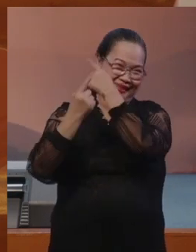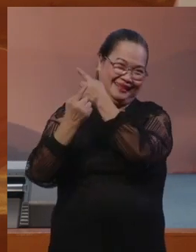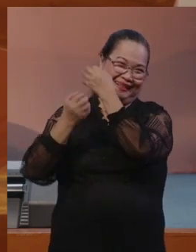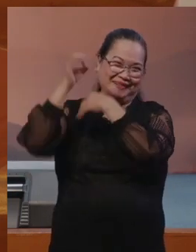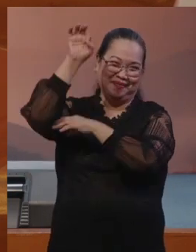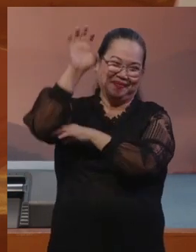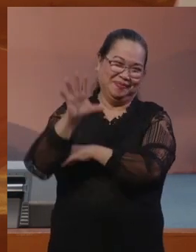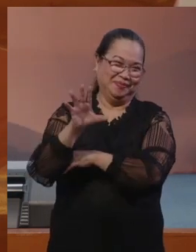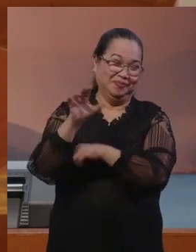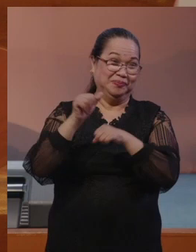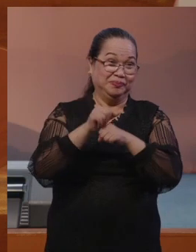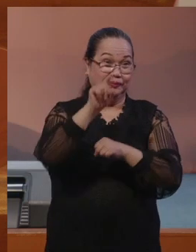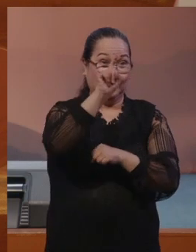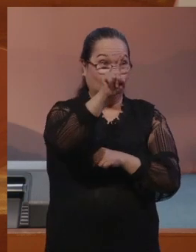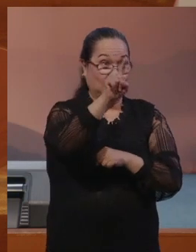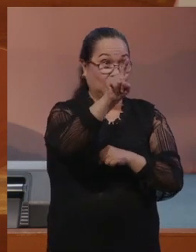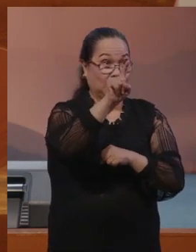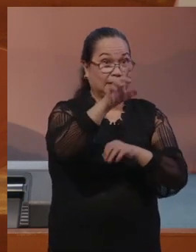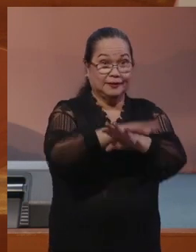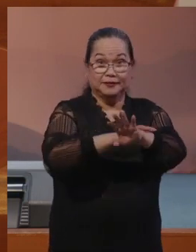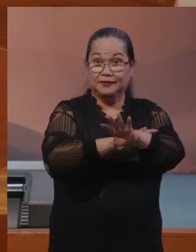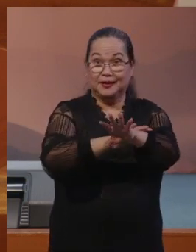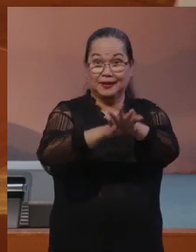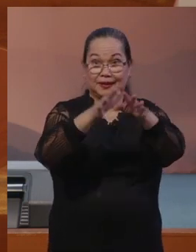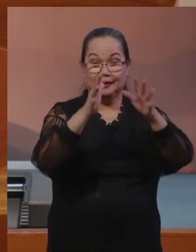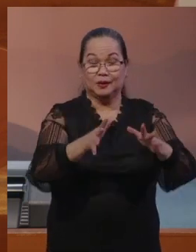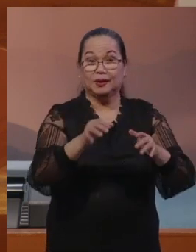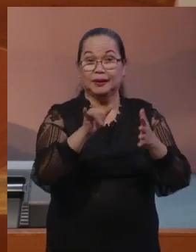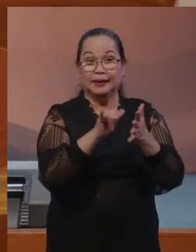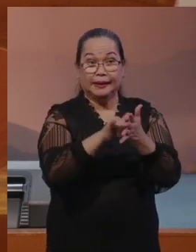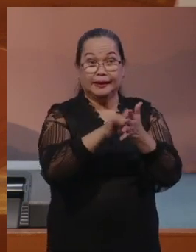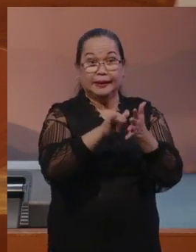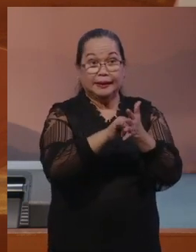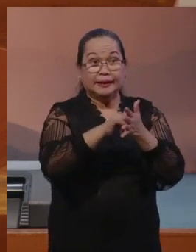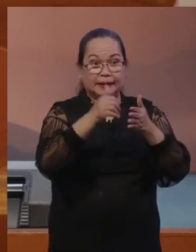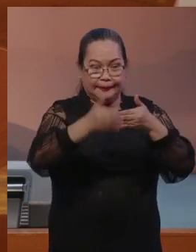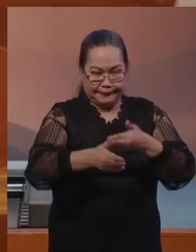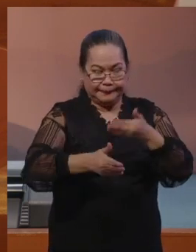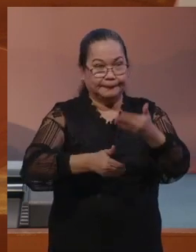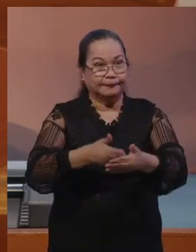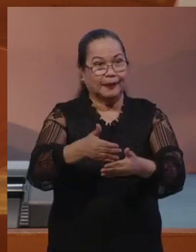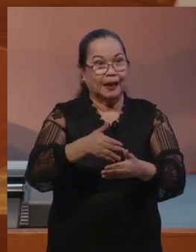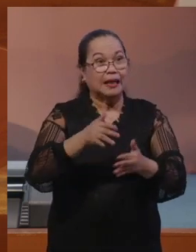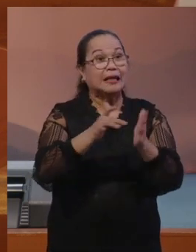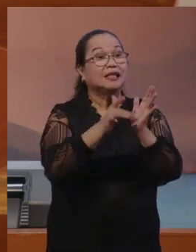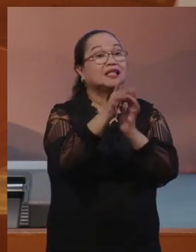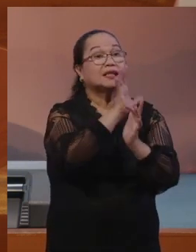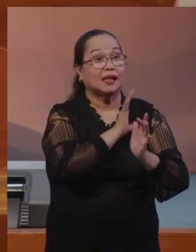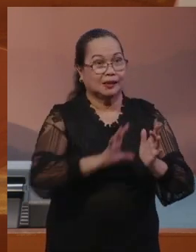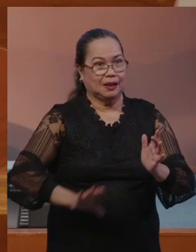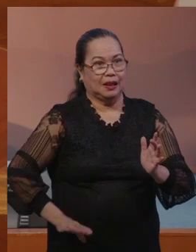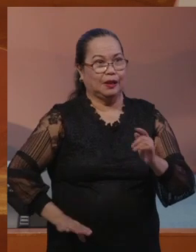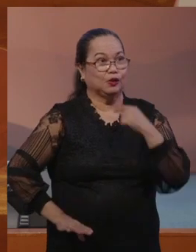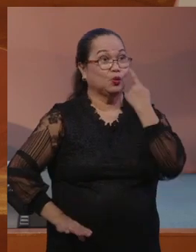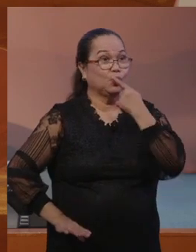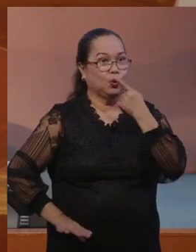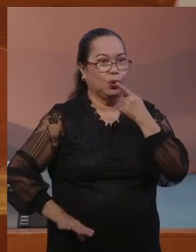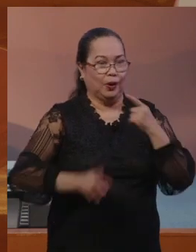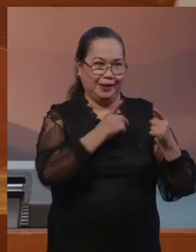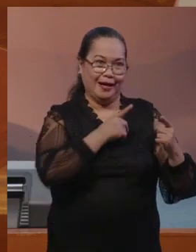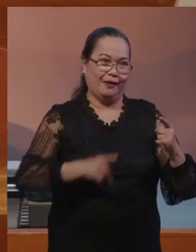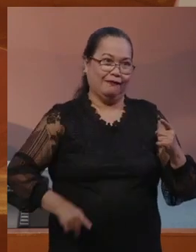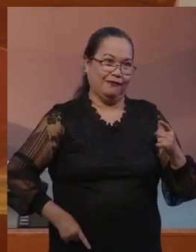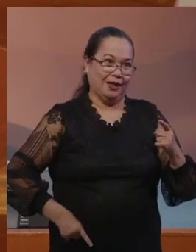Pero siya po ay isa sa 3 dayuhan doon sa saling lahi ng ating Panginoon. Sino yung mga dayuhan?